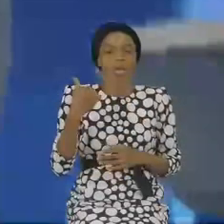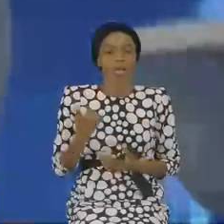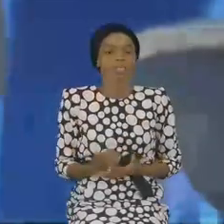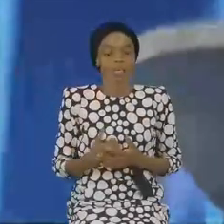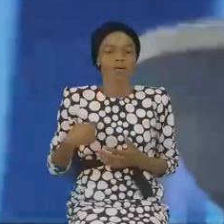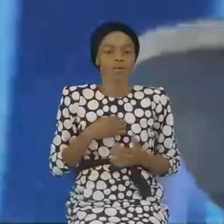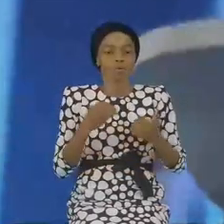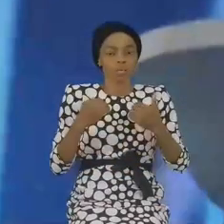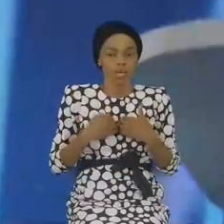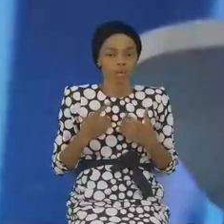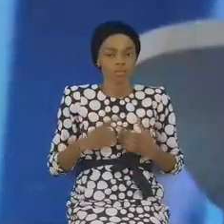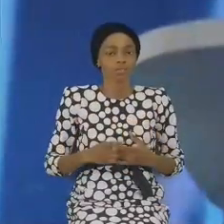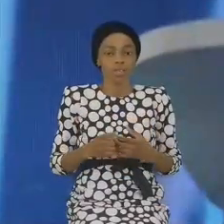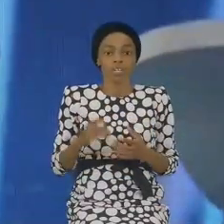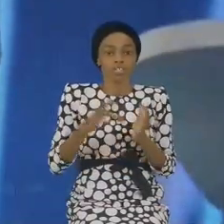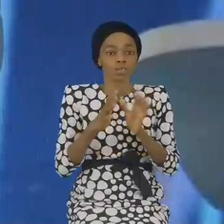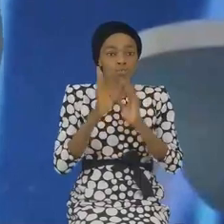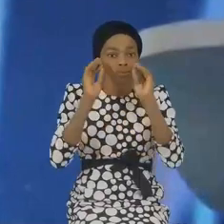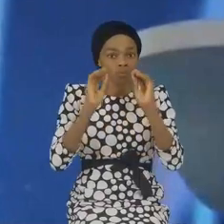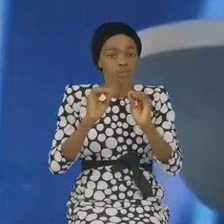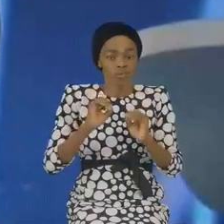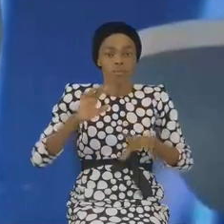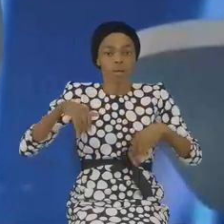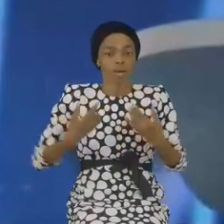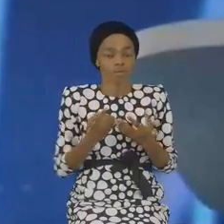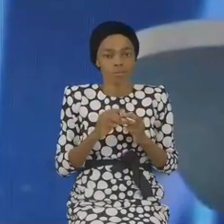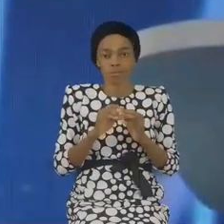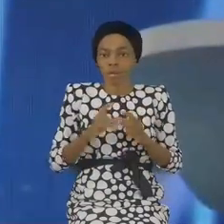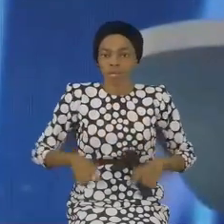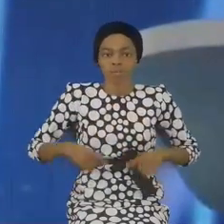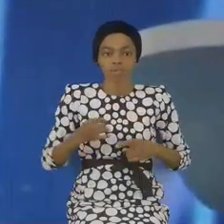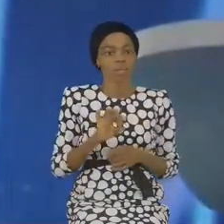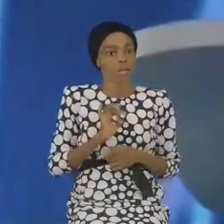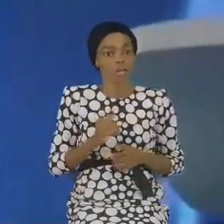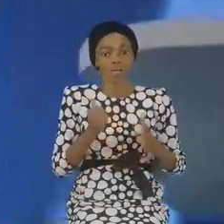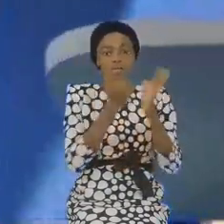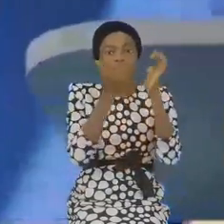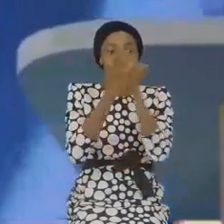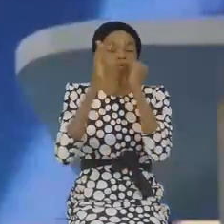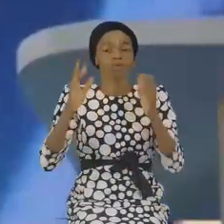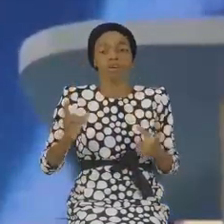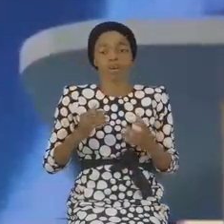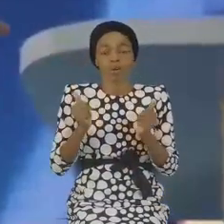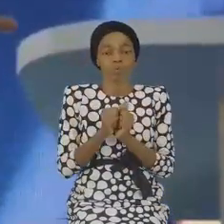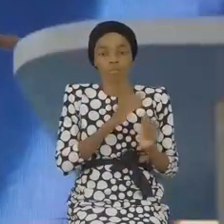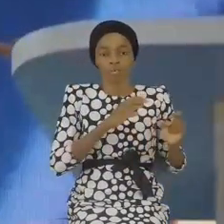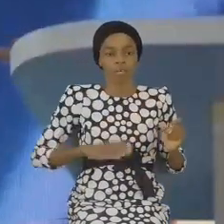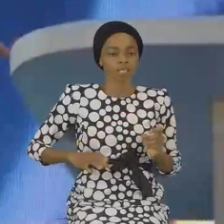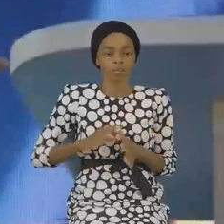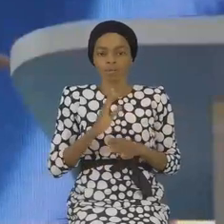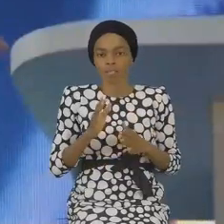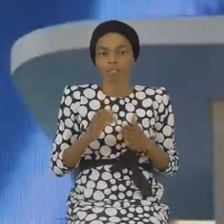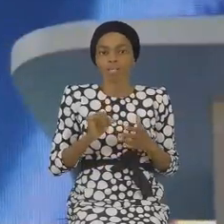a donné à mener? J'ai été crucifié avec Christ, si je vis, ce n'est plus moi qui vis, c'est Christ qui vit en